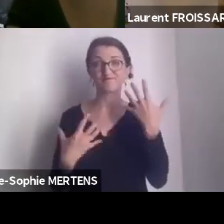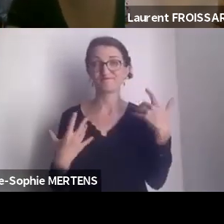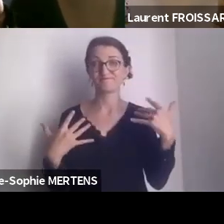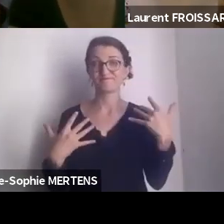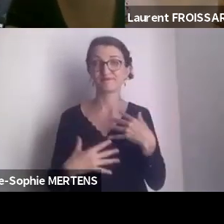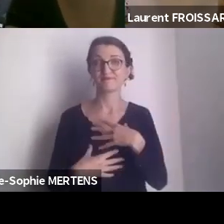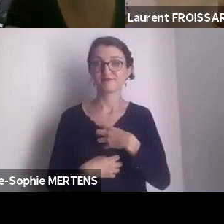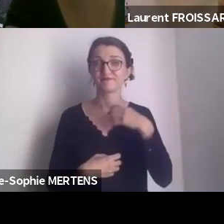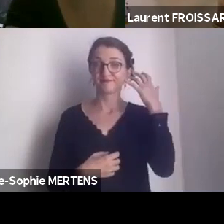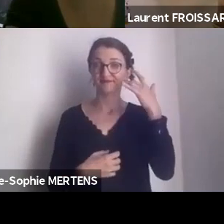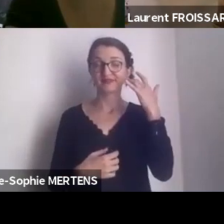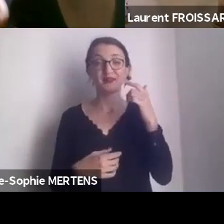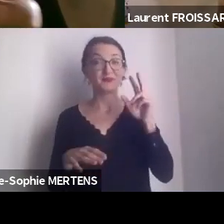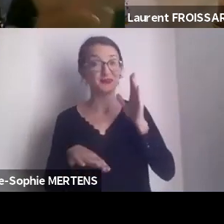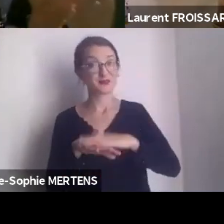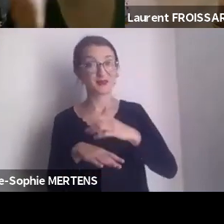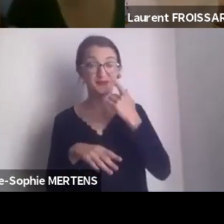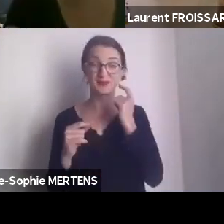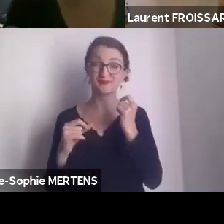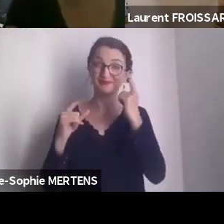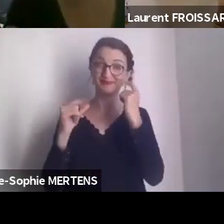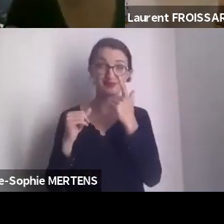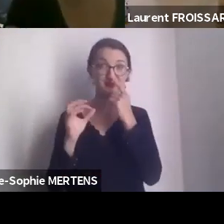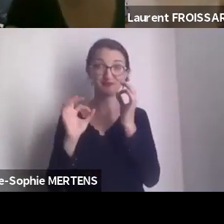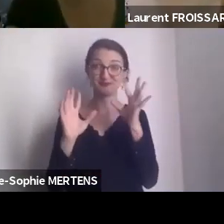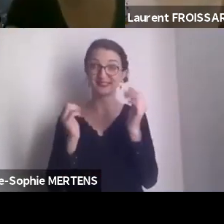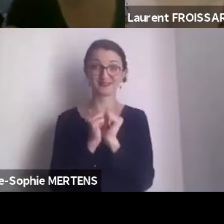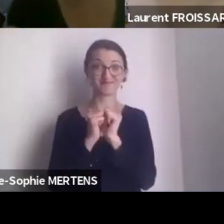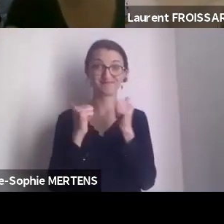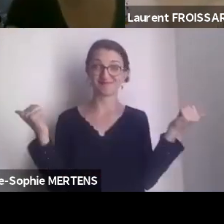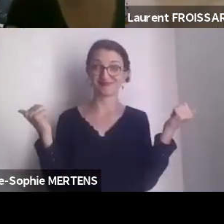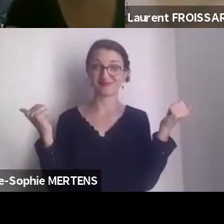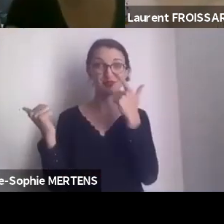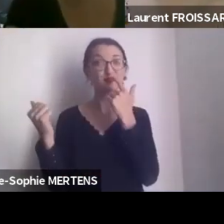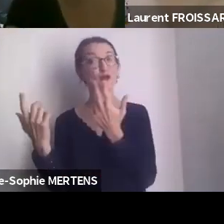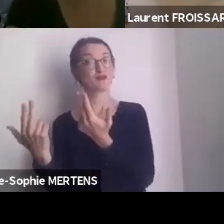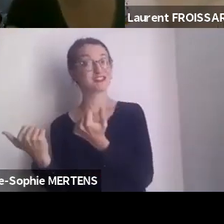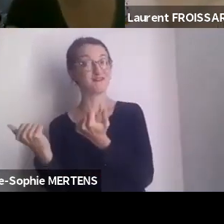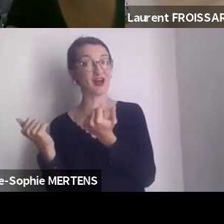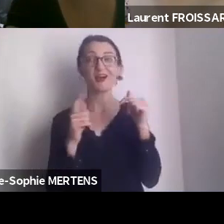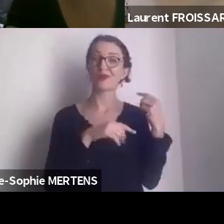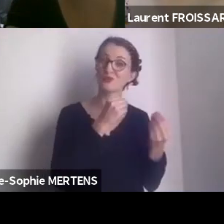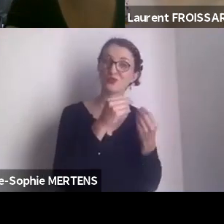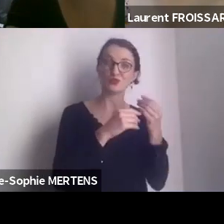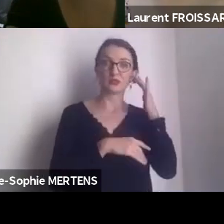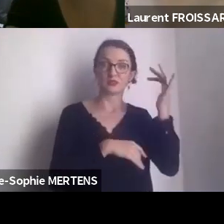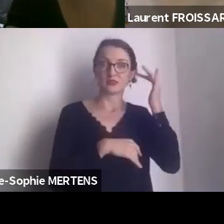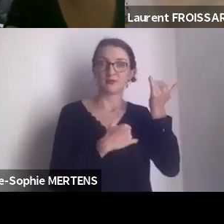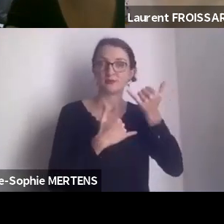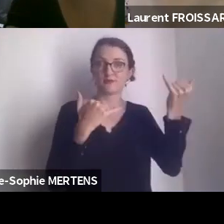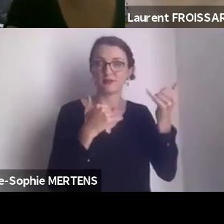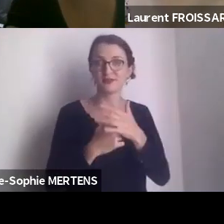deux tendances qui se dégagent en deux extrêmes quasiment, entre le beaucoup d'appréhension et assez sereinement. Donc voilà, en tout cas, une